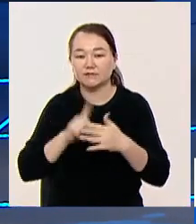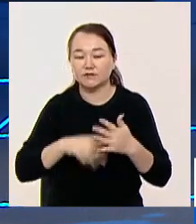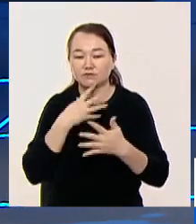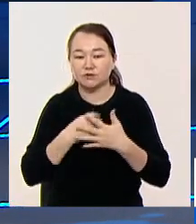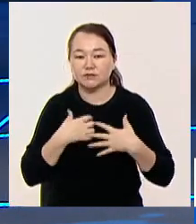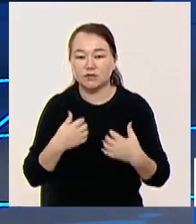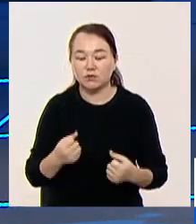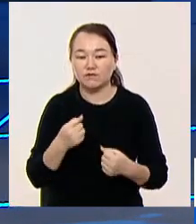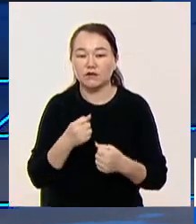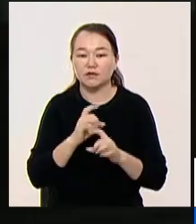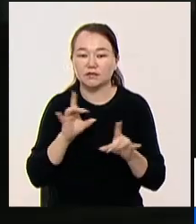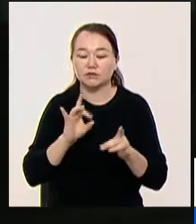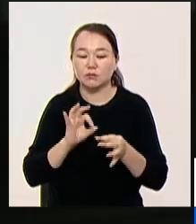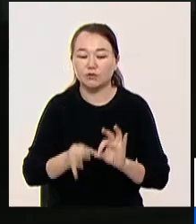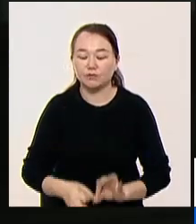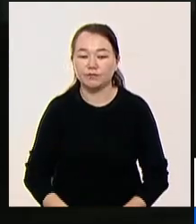Анастасия Новикова.